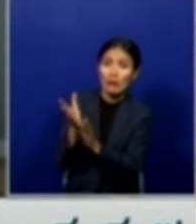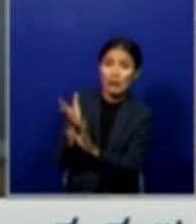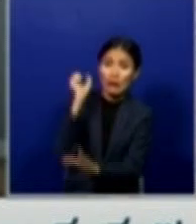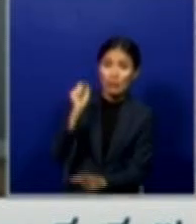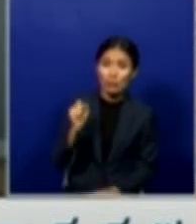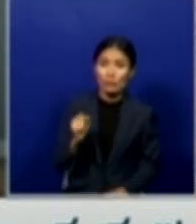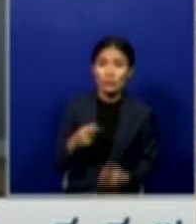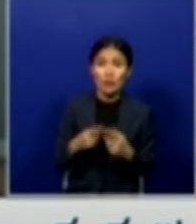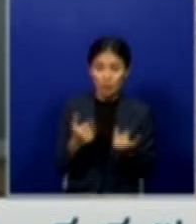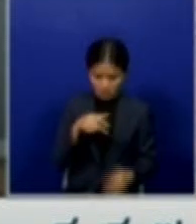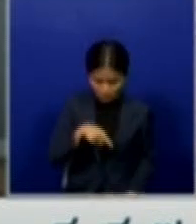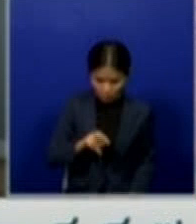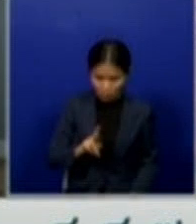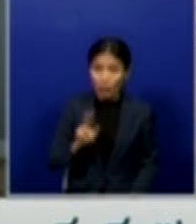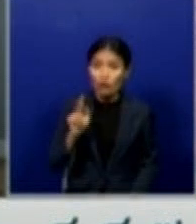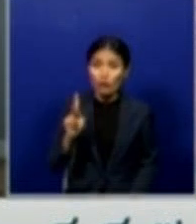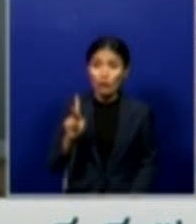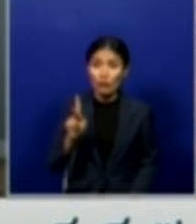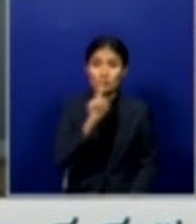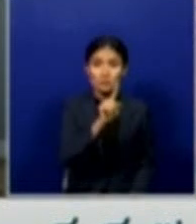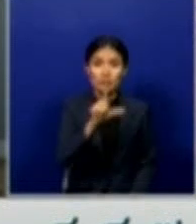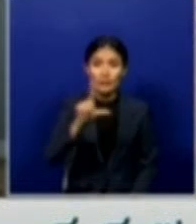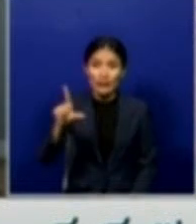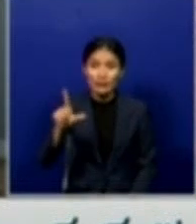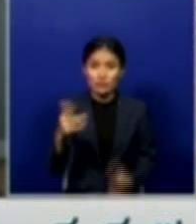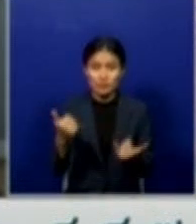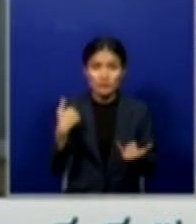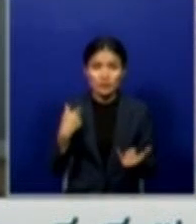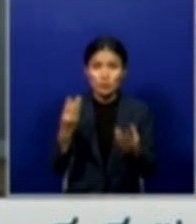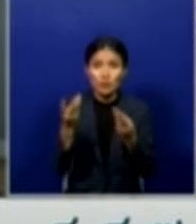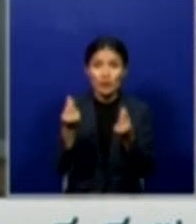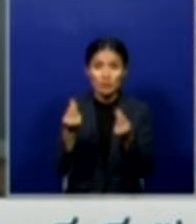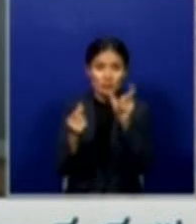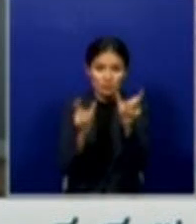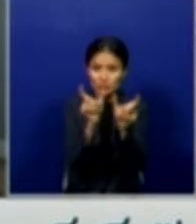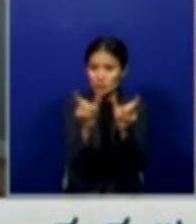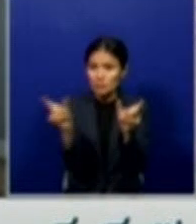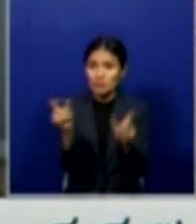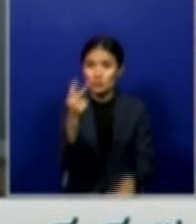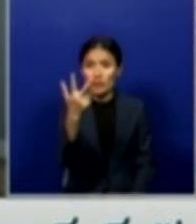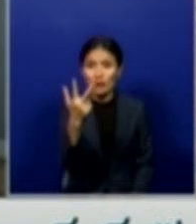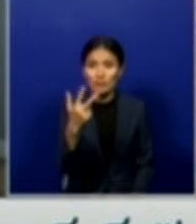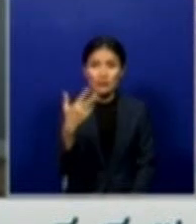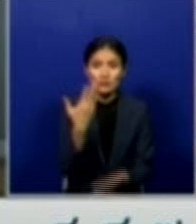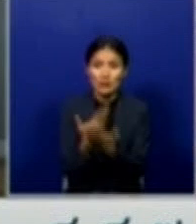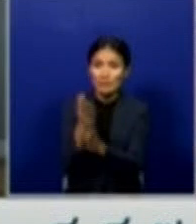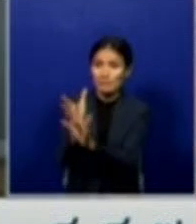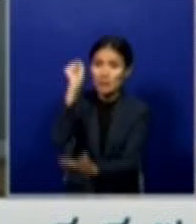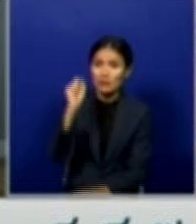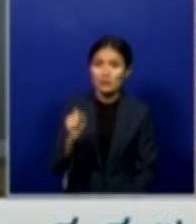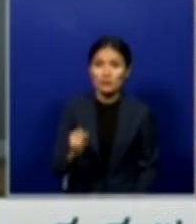1ล้านล้านเนี่ยมีตัวเลขแค่3ตัวนะครับแล้วก็จะมาเอาเงินไปใช้เลยประชาชน